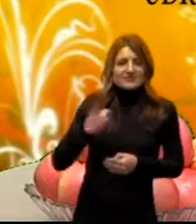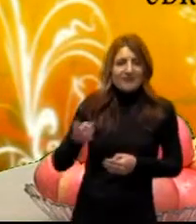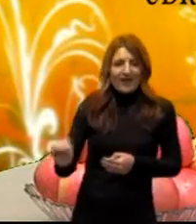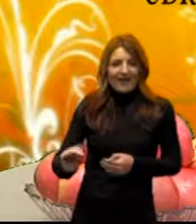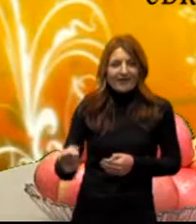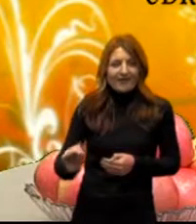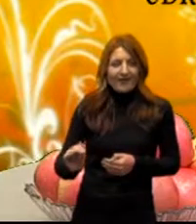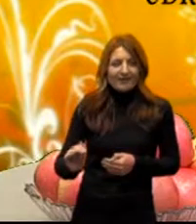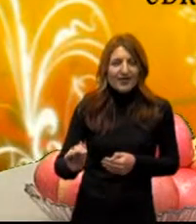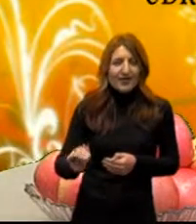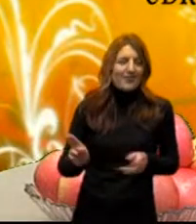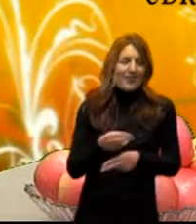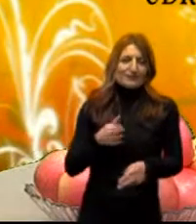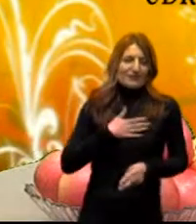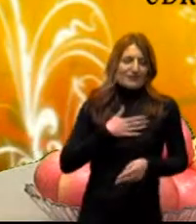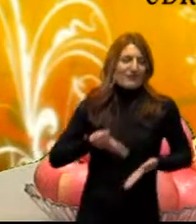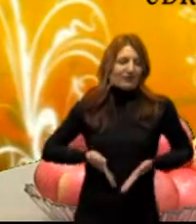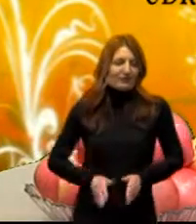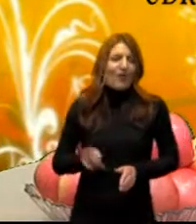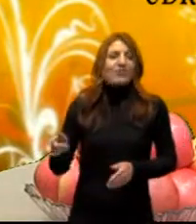Znači, nije mogla imati svoje dijete.